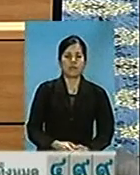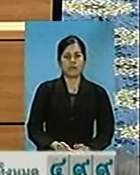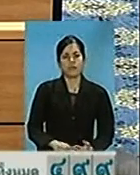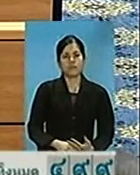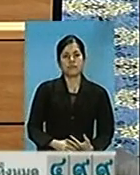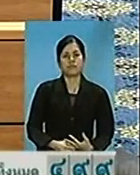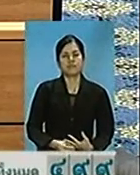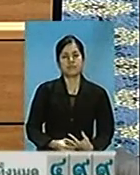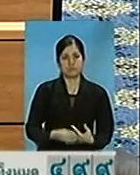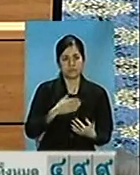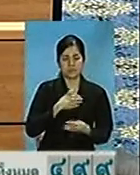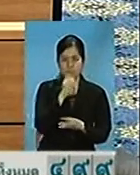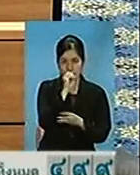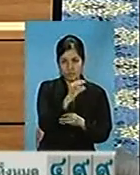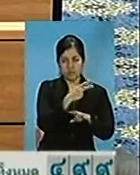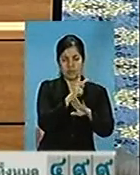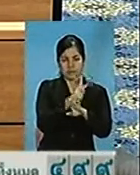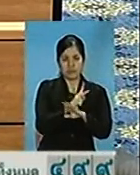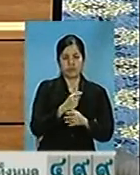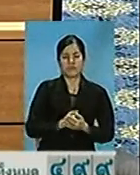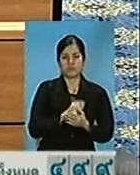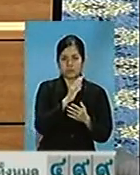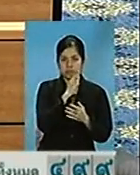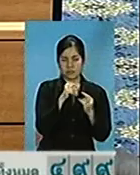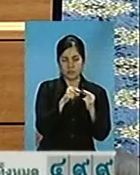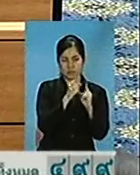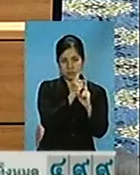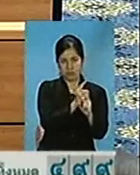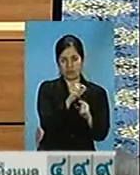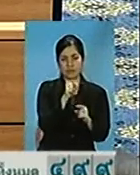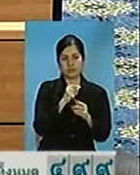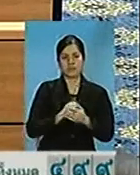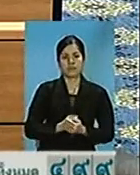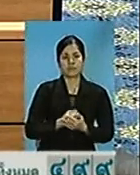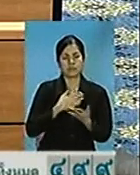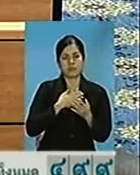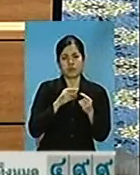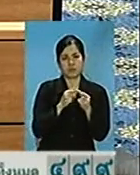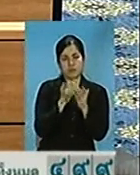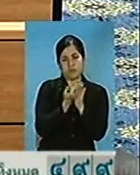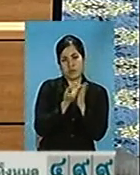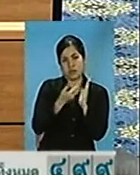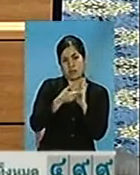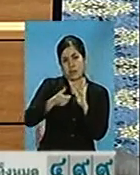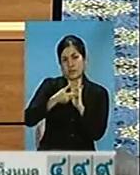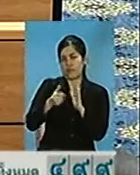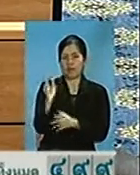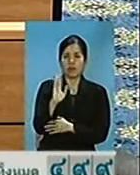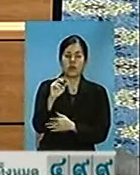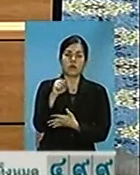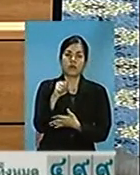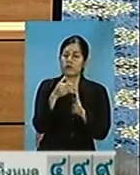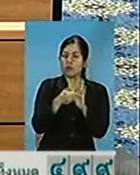ผมบอกท่านประธานเลยนะครับถ้าเป็นอย่างนี้เนี่ยเราไม่ต้องเก็บเงินเซฟได้ไหม5บาทหรือกี่บ